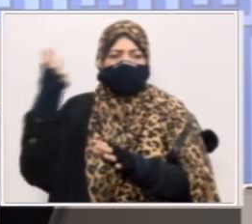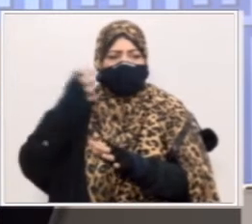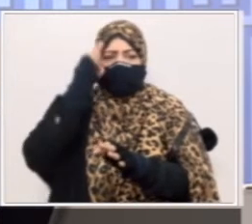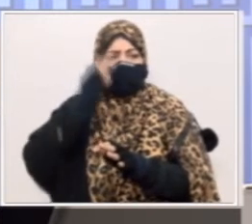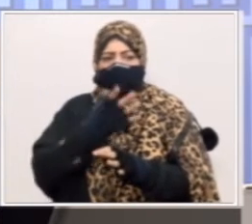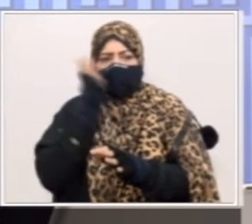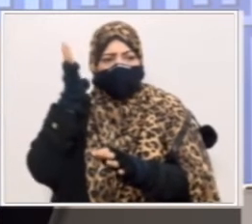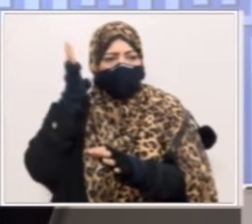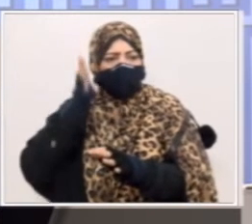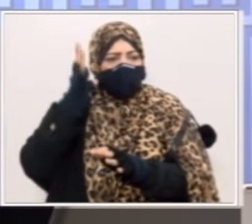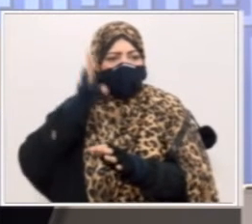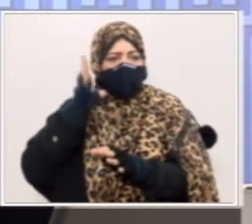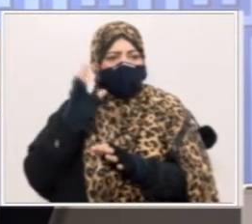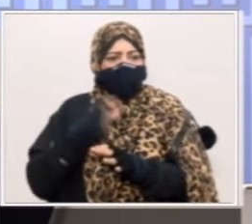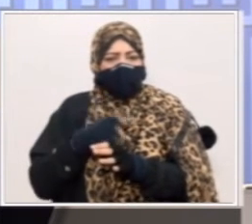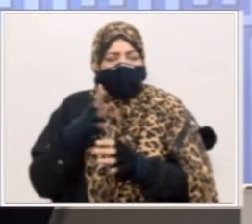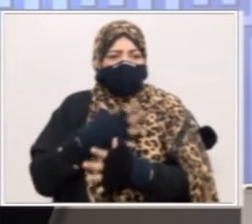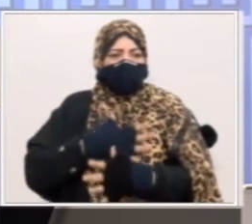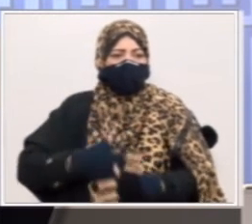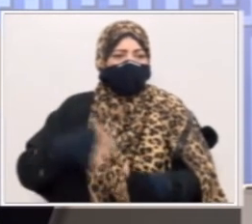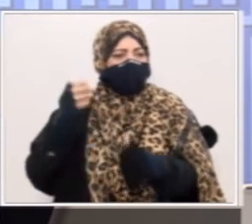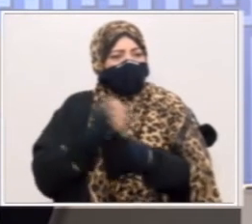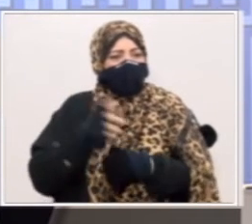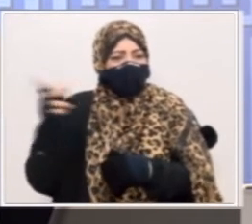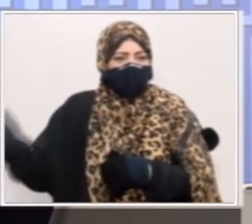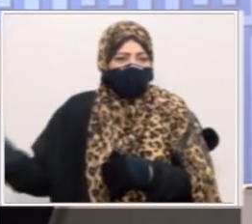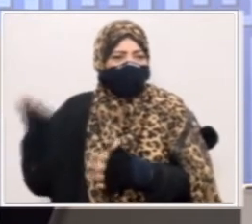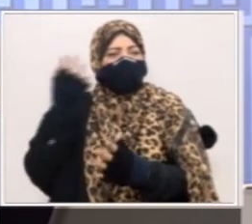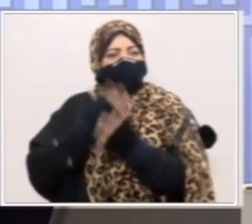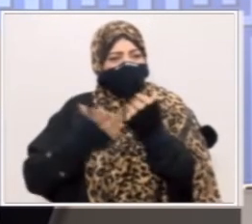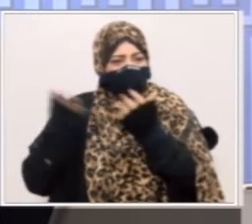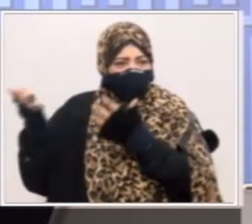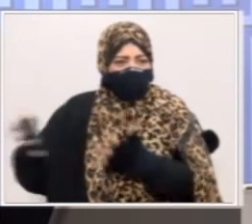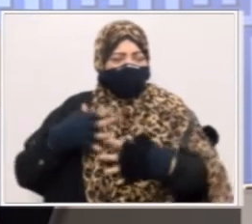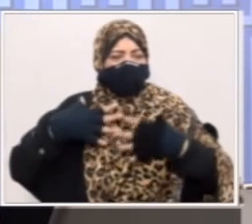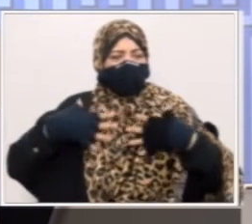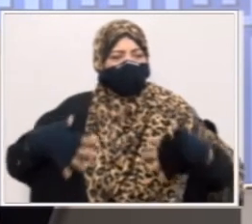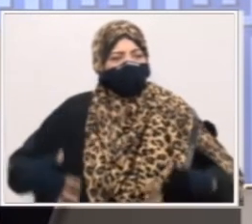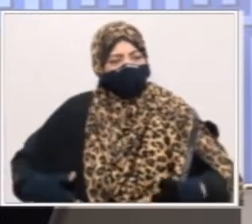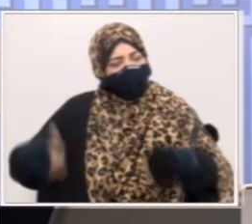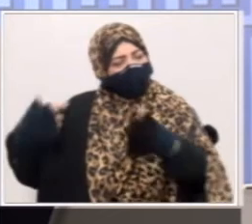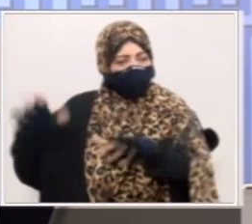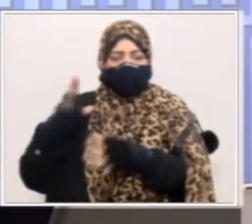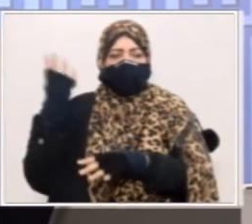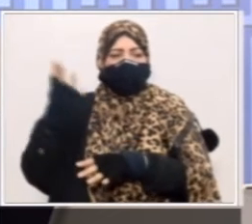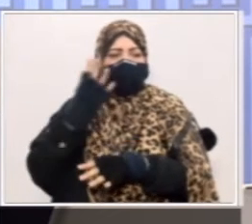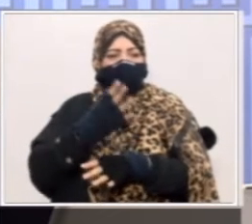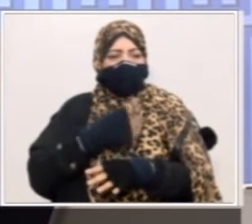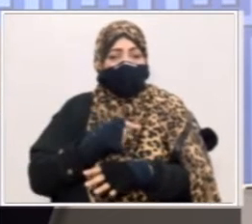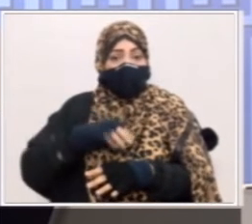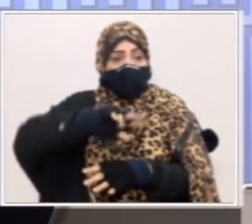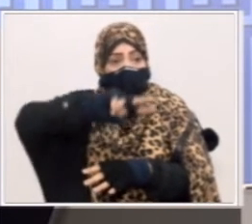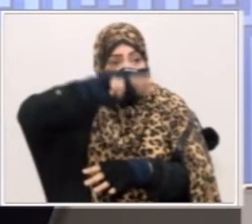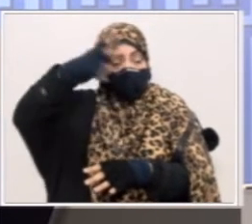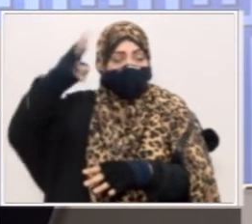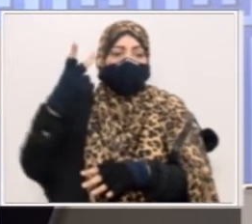في بيته وله مقر يستقر فيه. ففي الحالة هذه نص الفقهاء